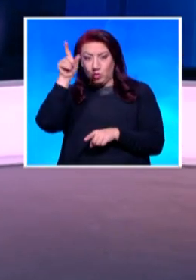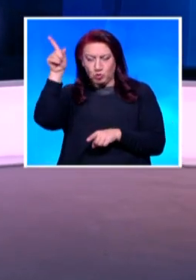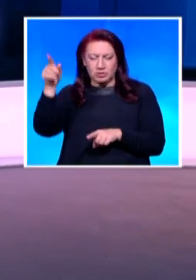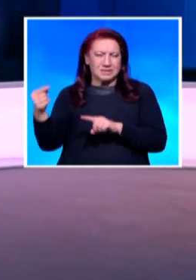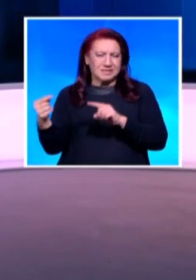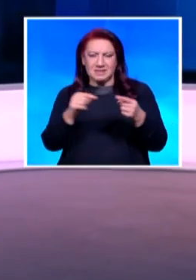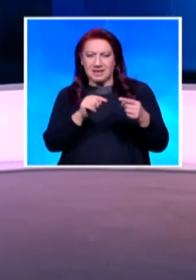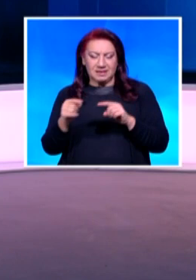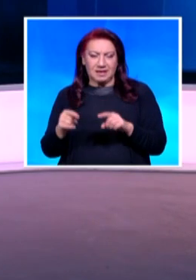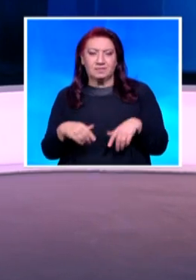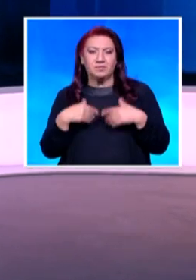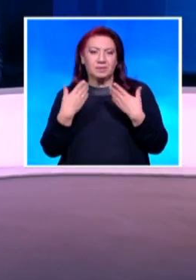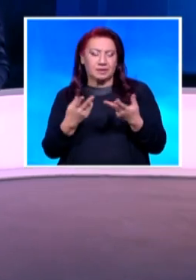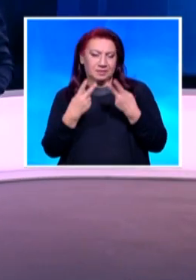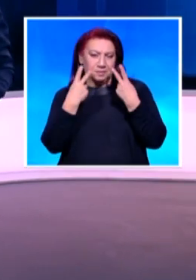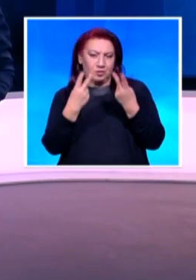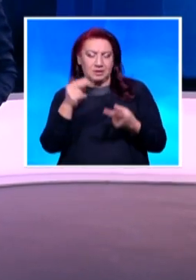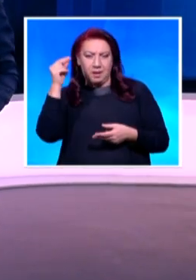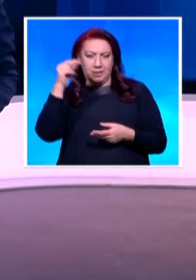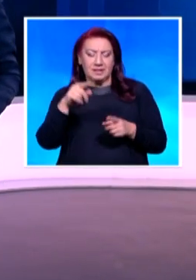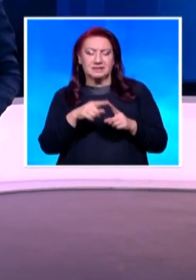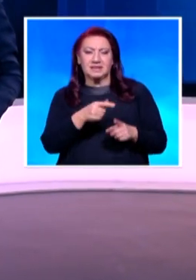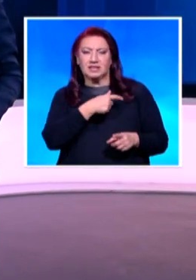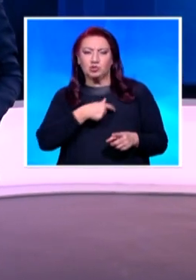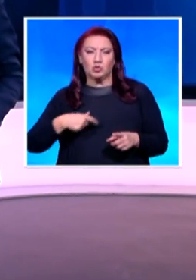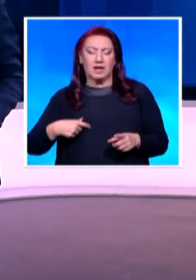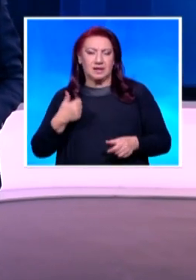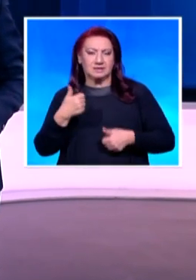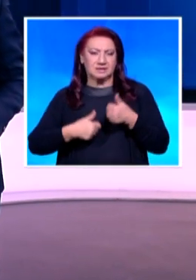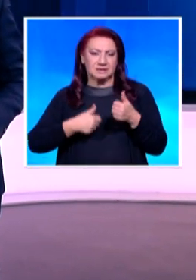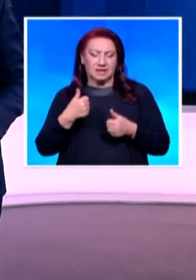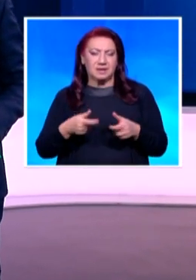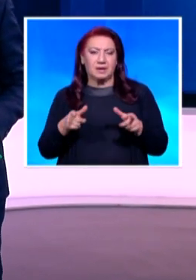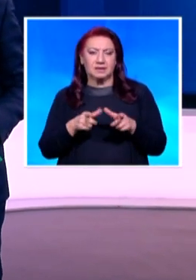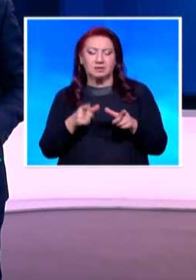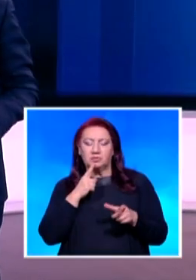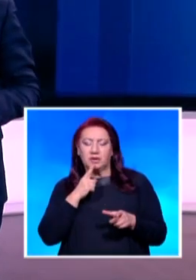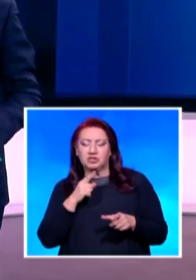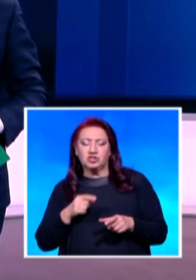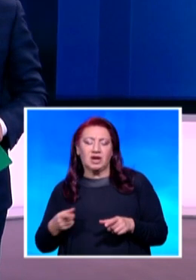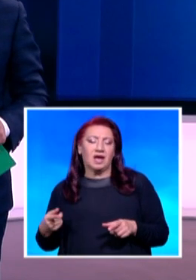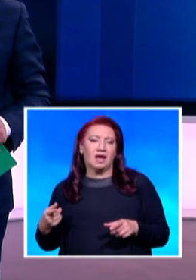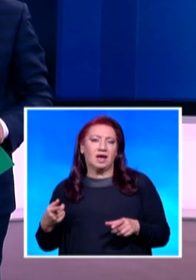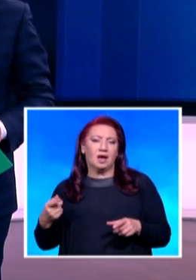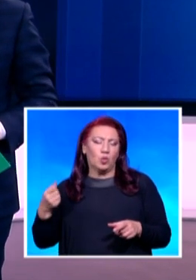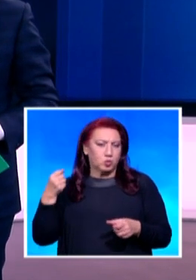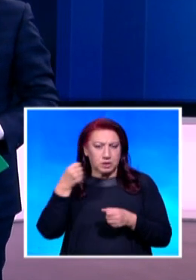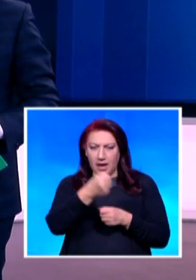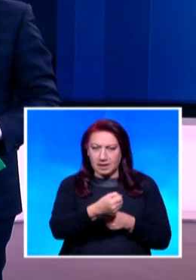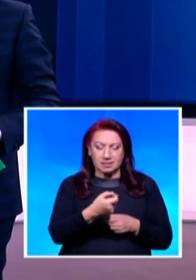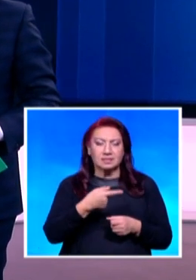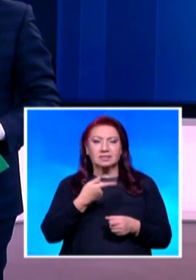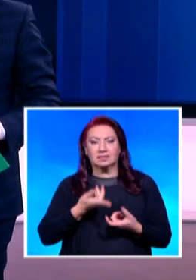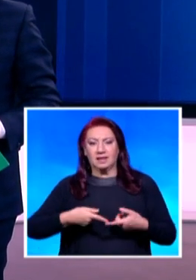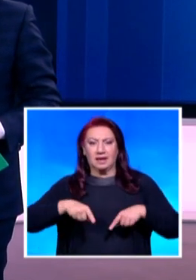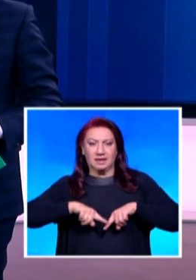погледа на българския национал Мартин Минчев беше нокаутиран съдята на матча Анкара Гюджу срещу Ризе Спорт. Секунди след края на срещата,